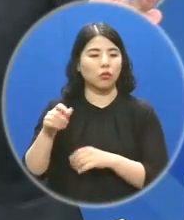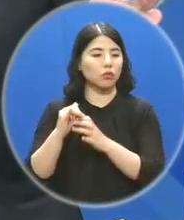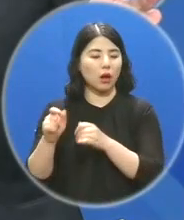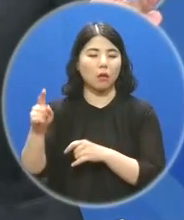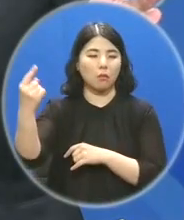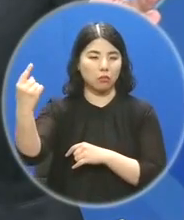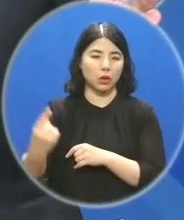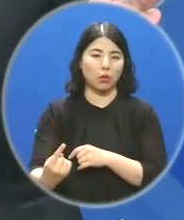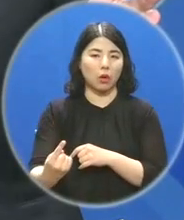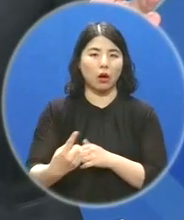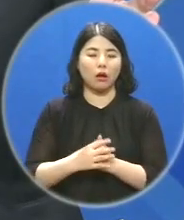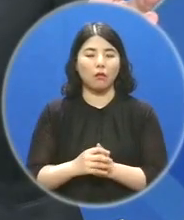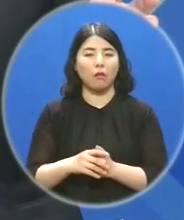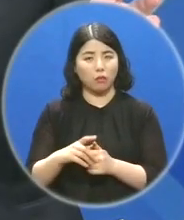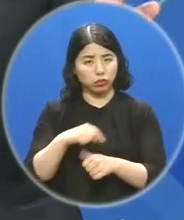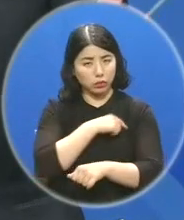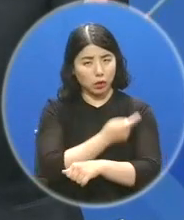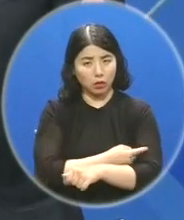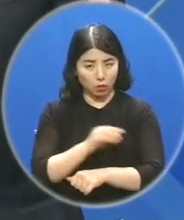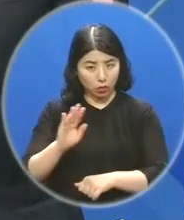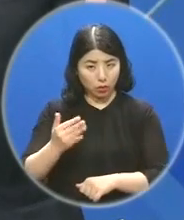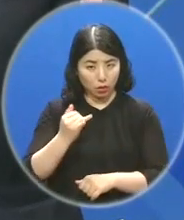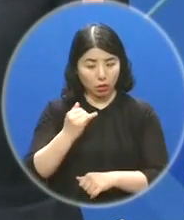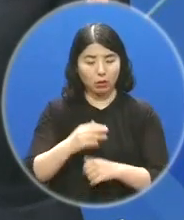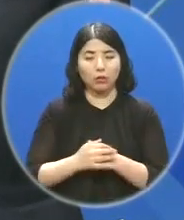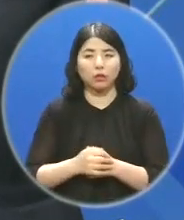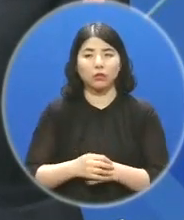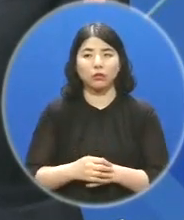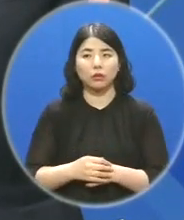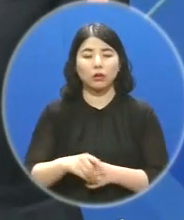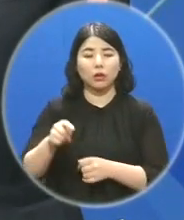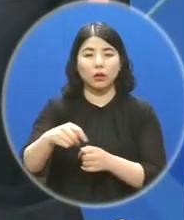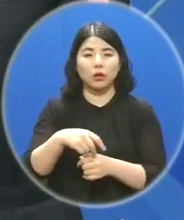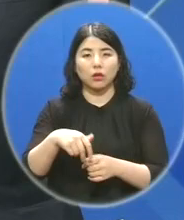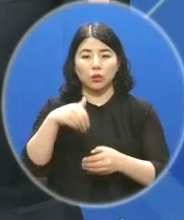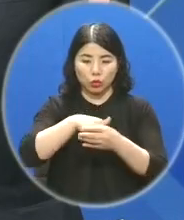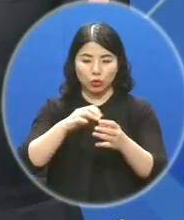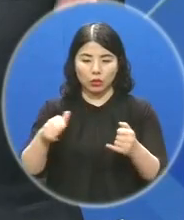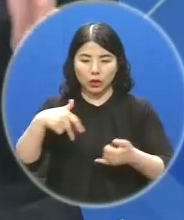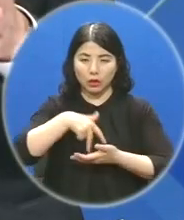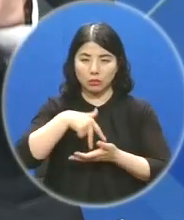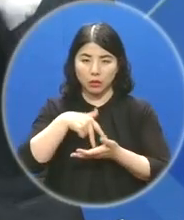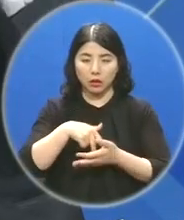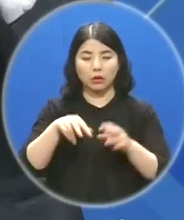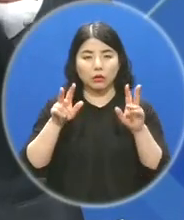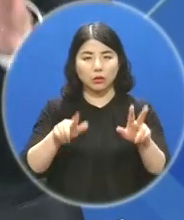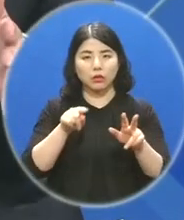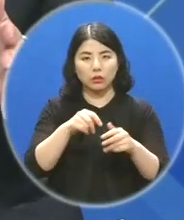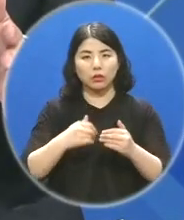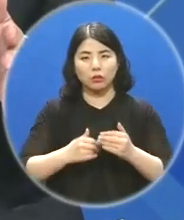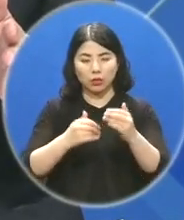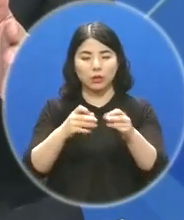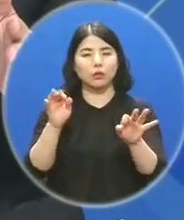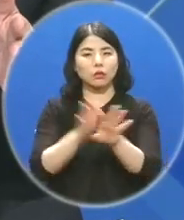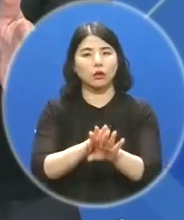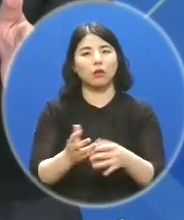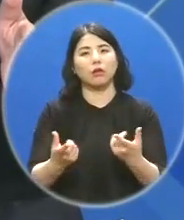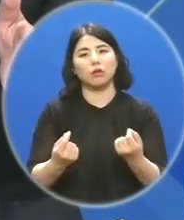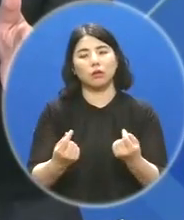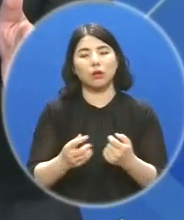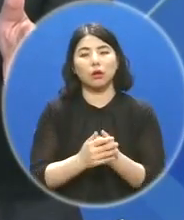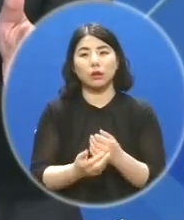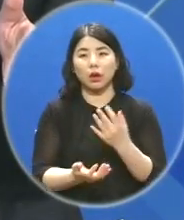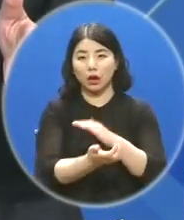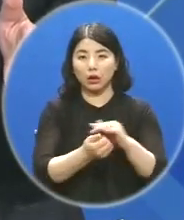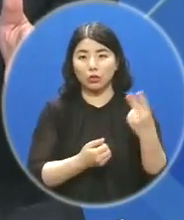양반 그렇게 자격이 되나 일반 유권자들 입장에서는 지금은 그 과정이 좀 생략되어 있는 거죠. 아까 네. 두